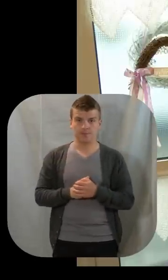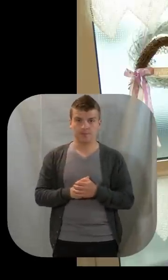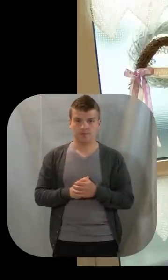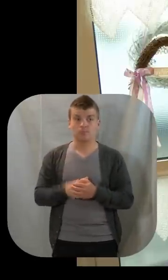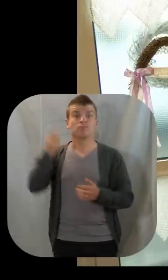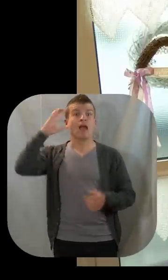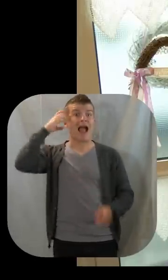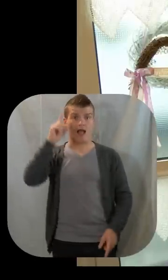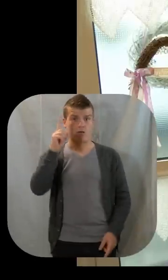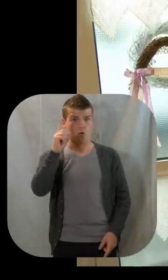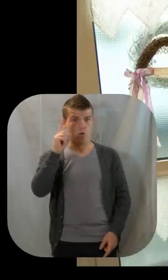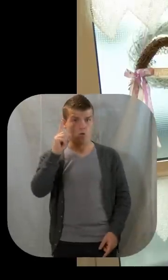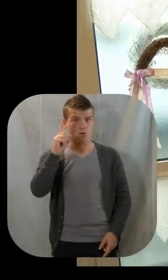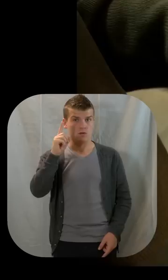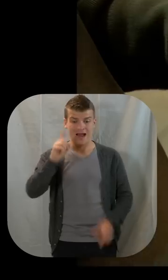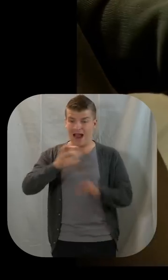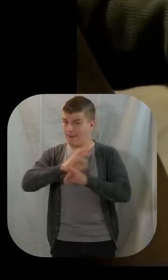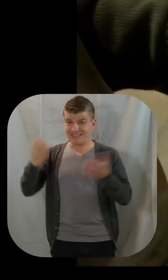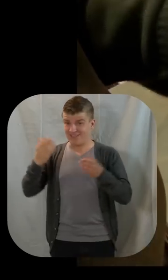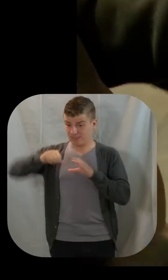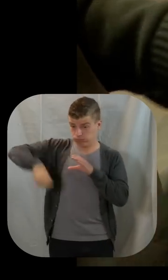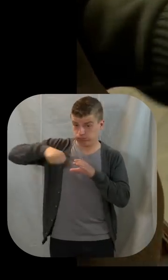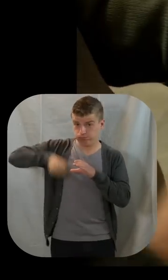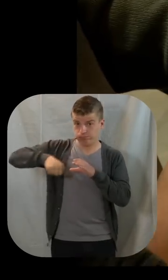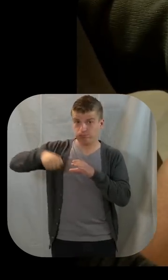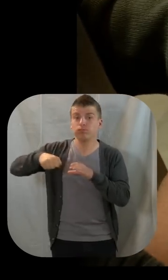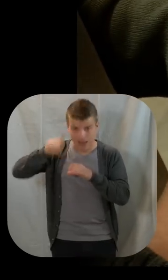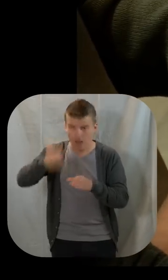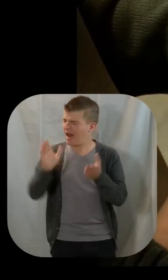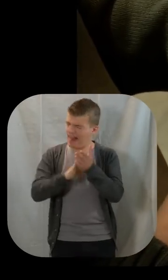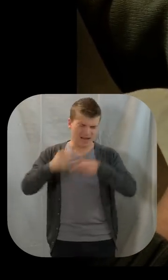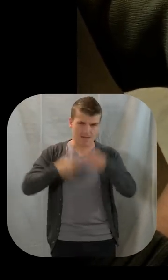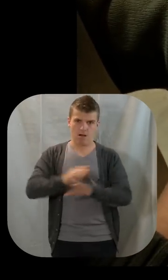Und ein Radio. Am besten ein Kurbelradio. Das funktioniert immer.